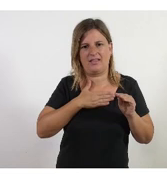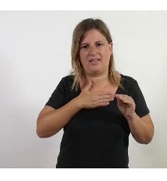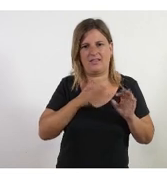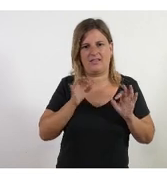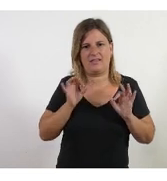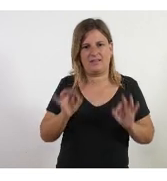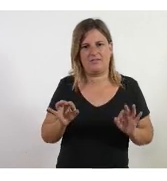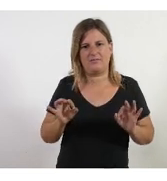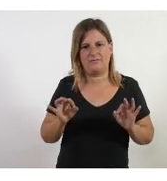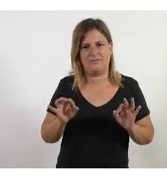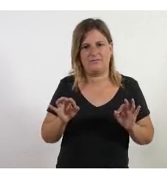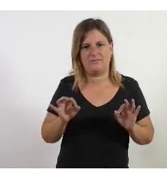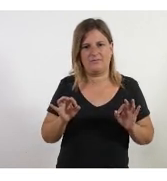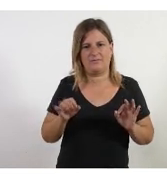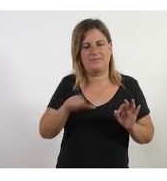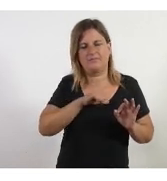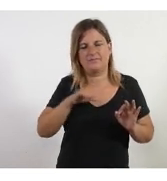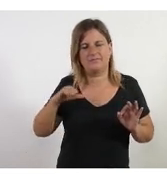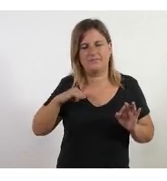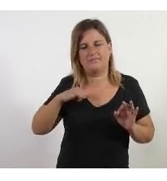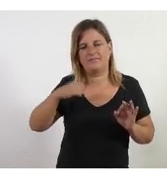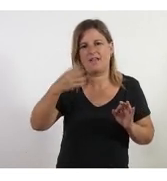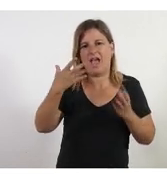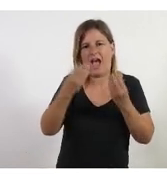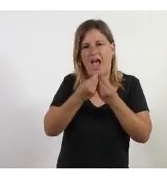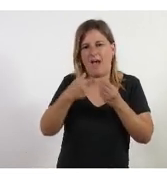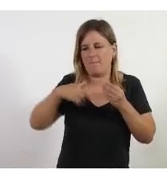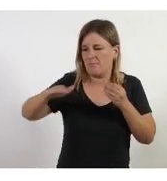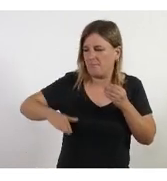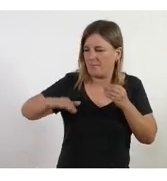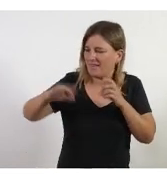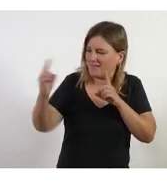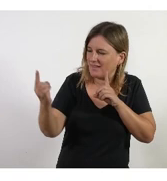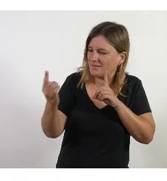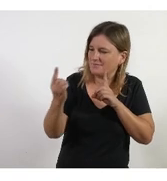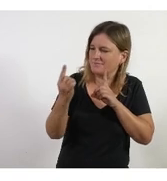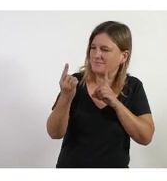Estàs tu amb tu quan eres petita, petita.